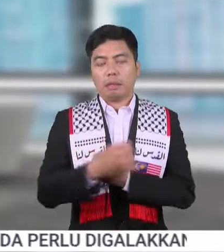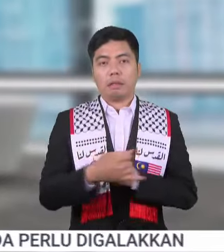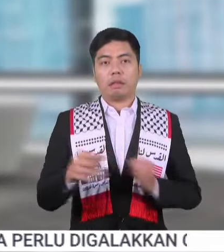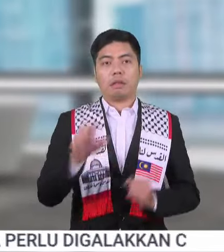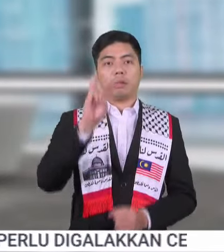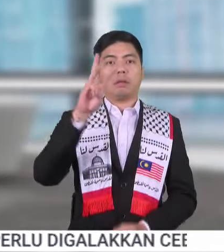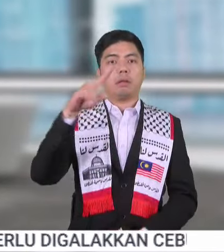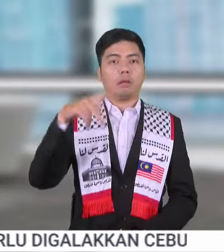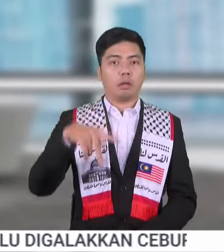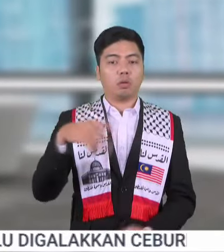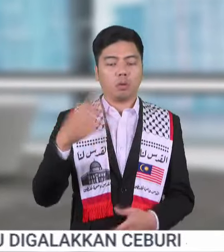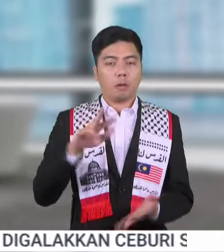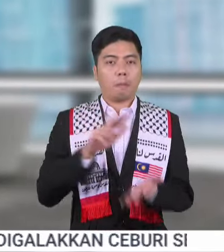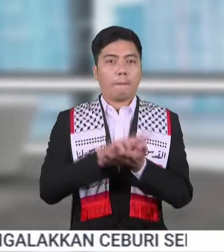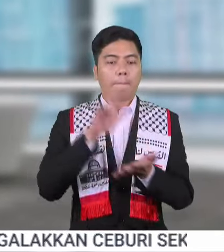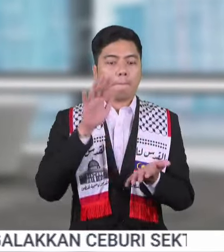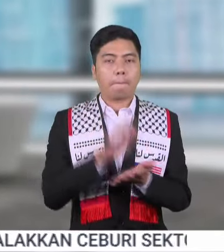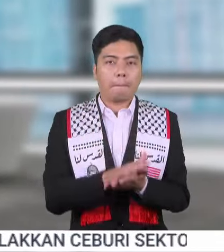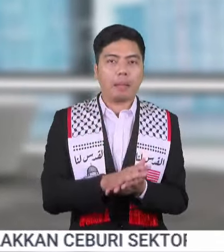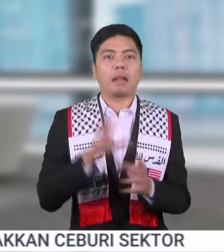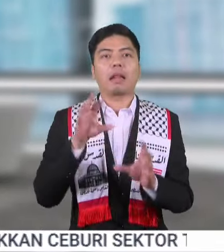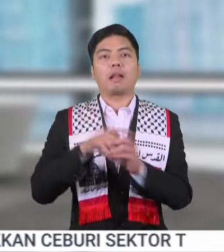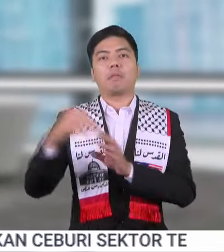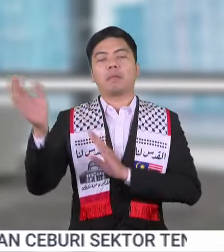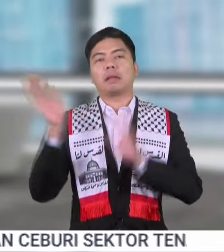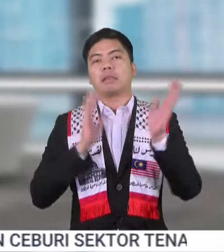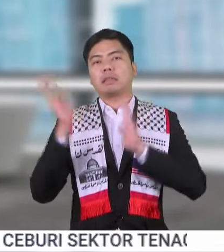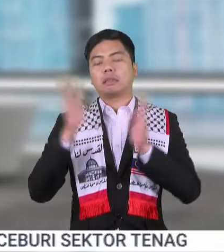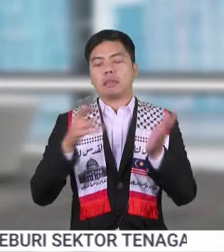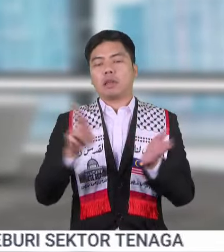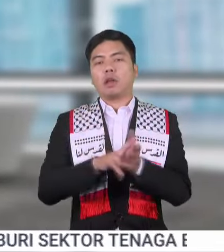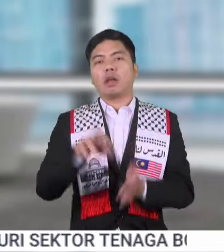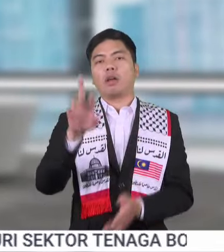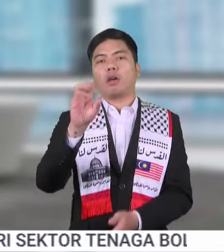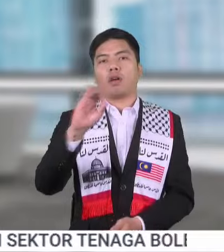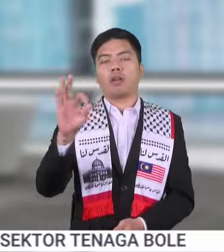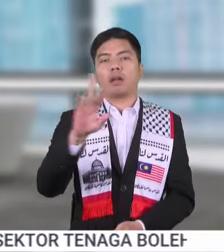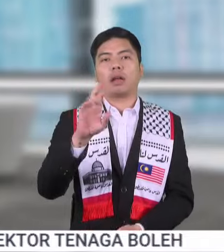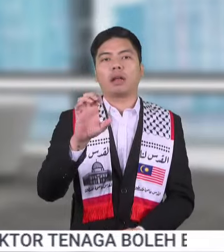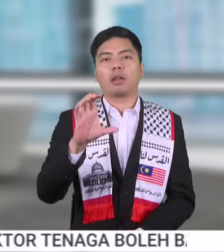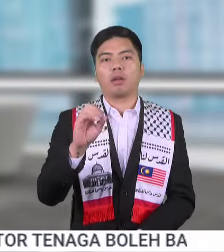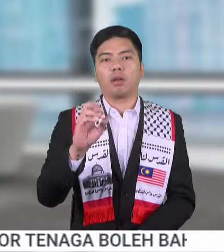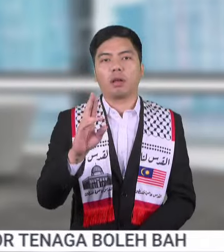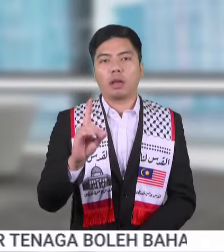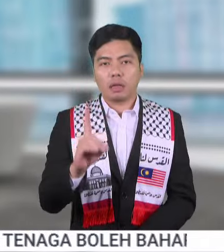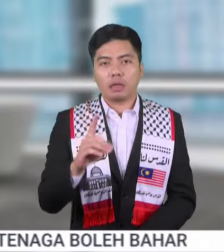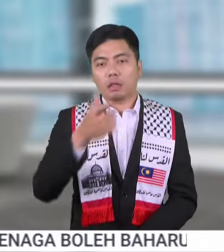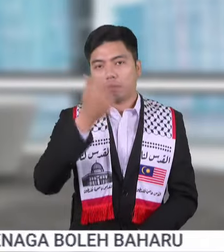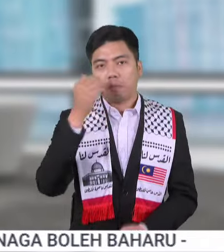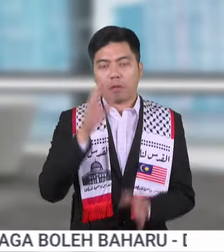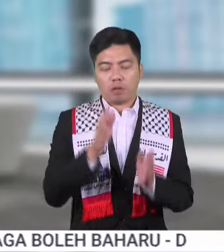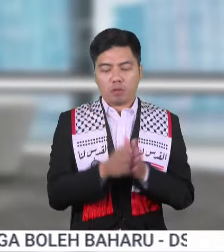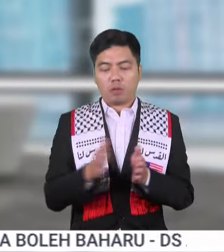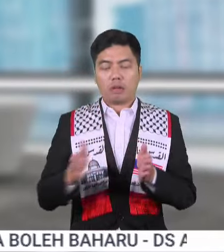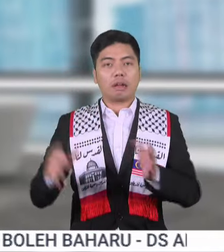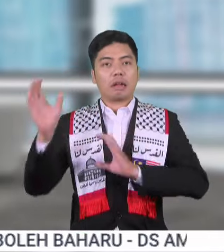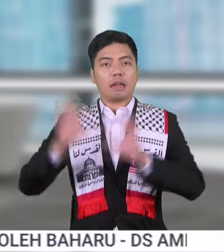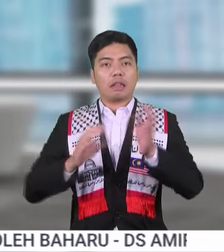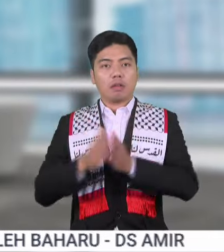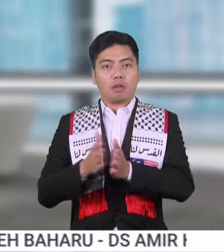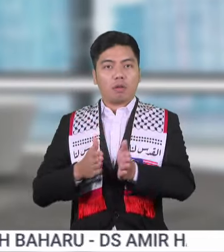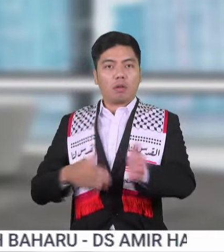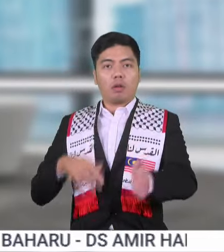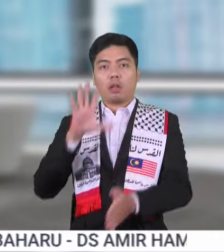Jabatan Wilayah Persekutuan mencipta rekod dalam Malaysia Book of Records. Ia dilakar menerusi program susunan terpanjang kenderaan